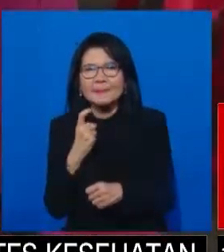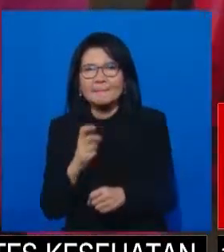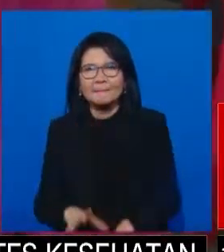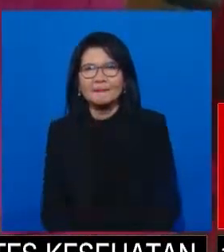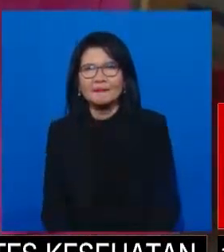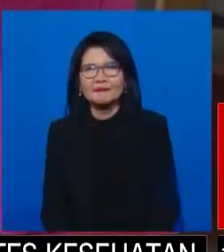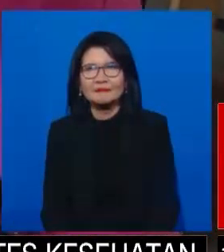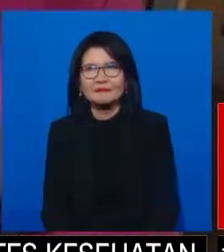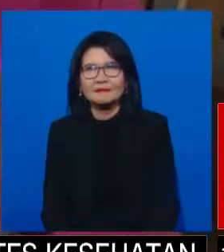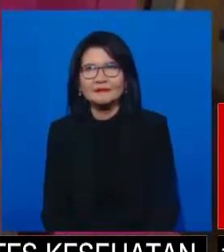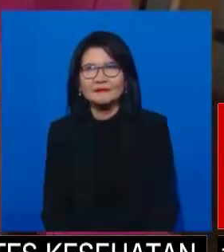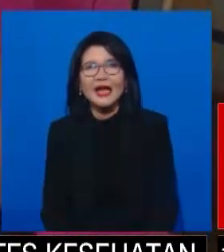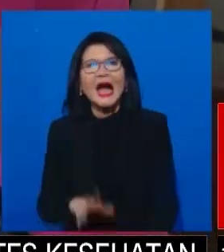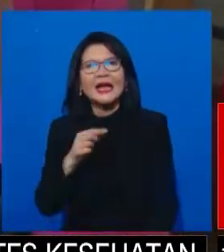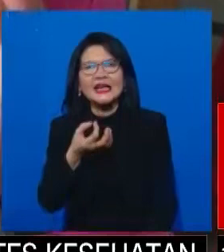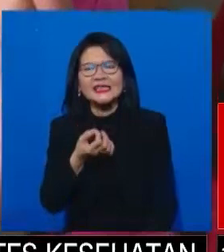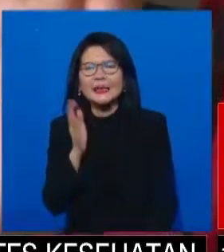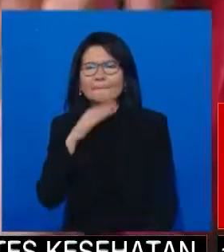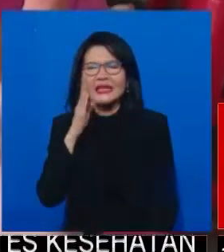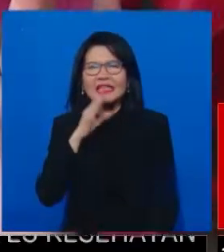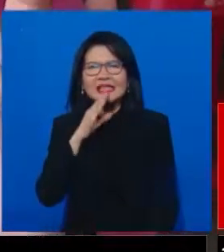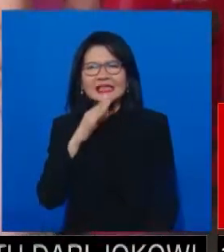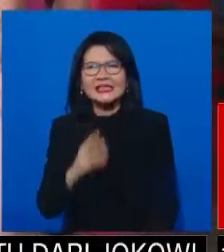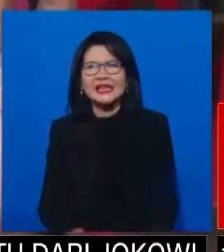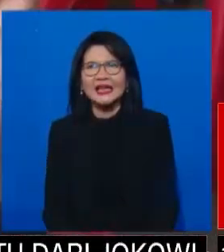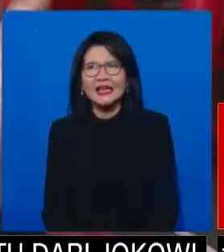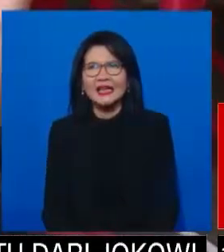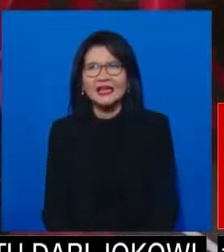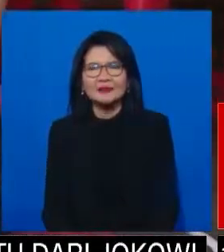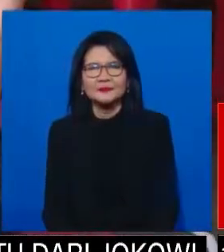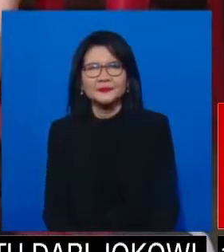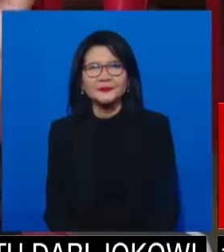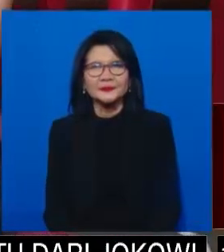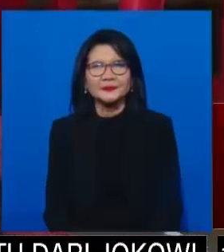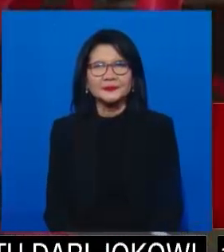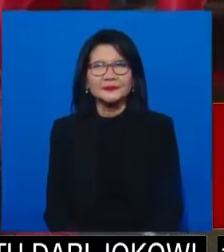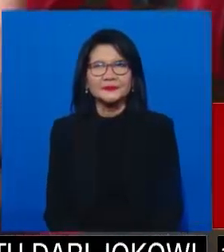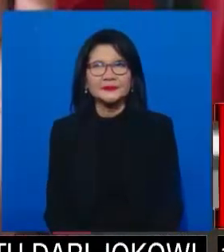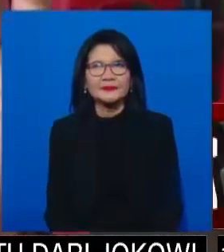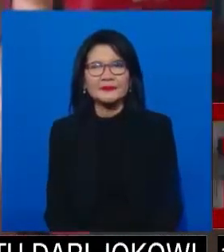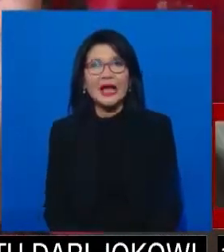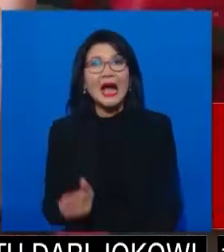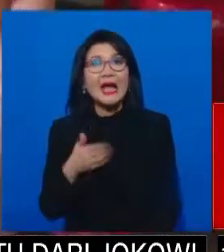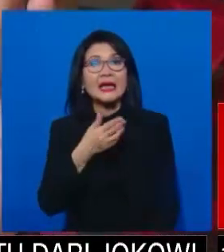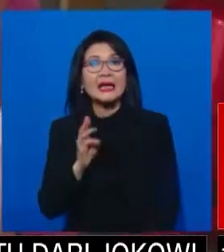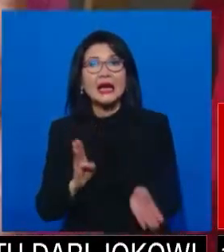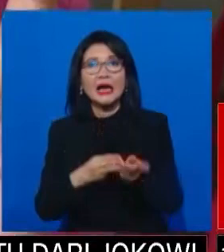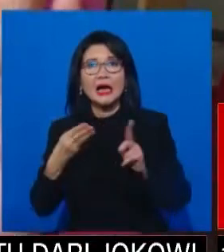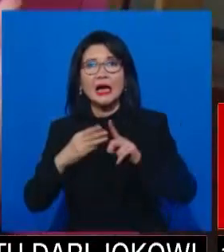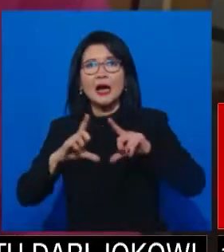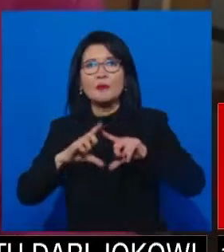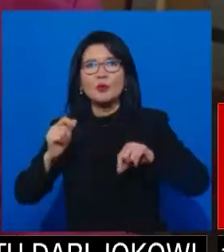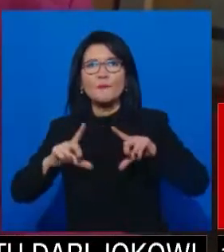wuluhnya. Sama ada pedesnya dari cabenya. Luar biasa, surga dunia, ikan mubara, Anda membuat